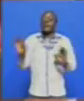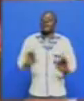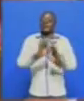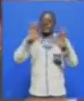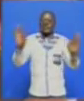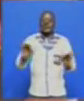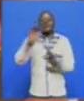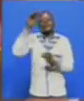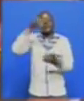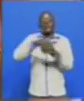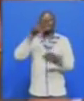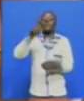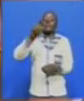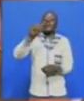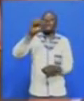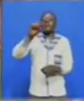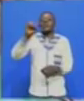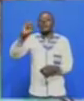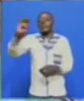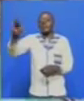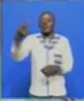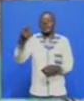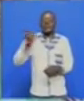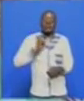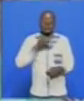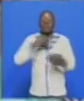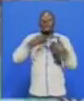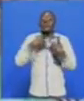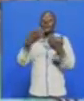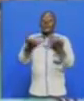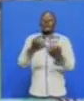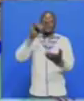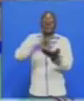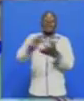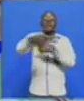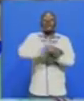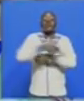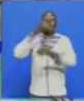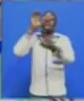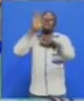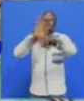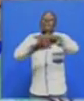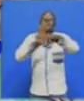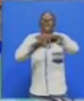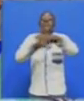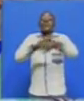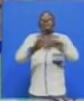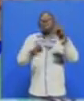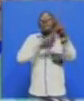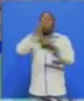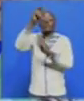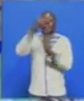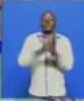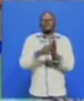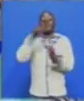dans le Passoré. Nous avons voulu cette journée pour interpeller nos populations que